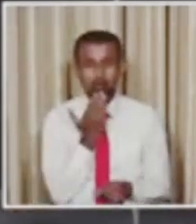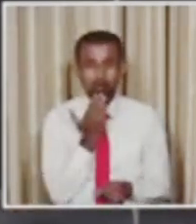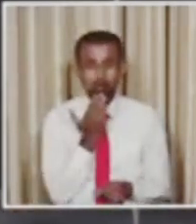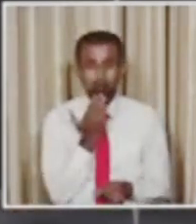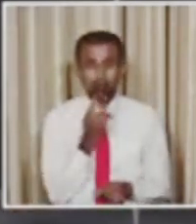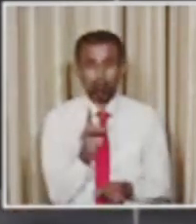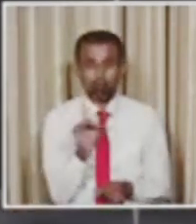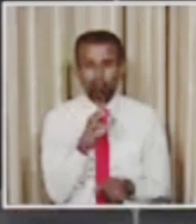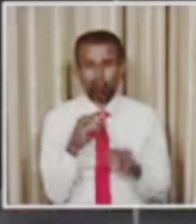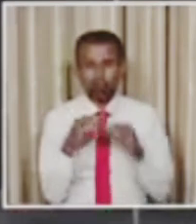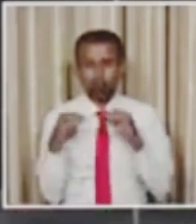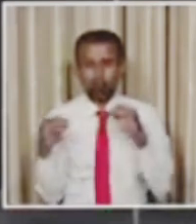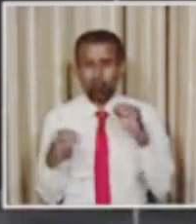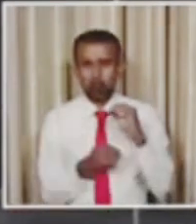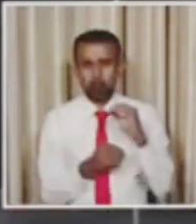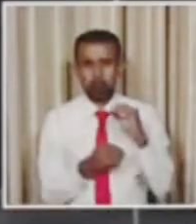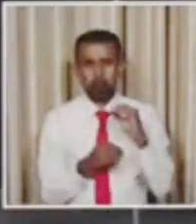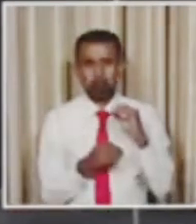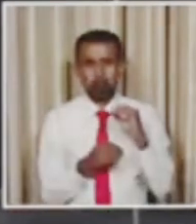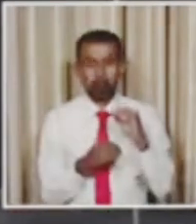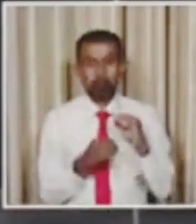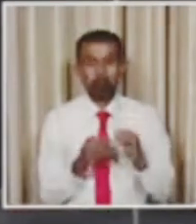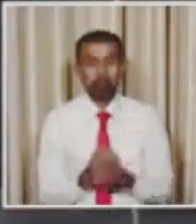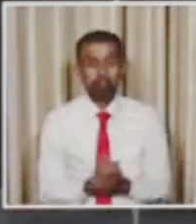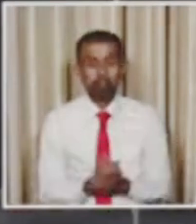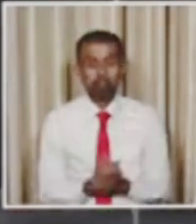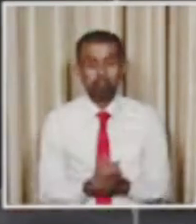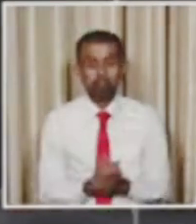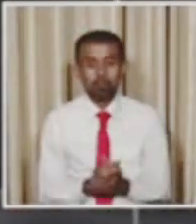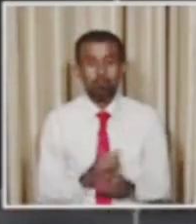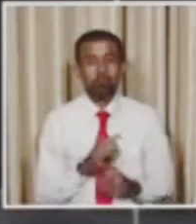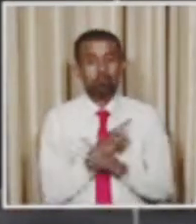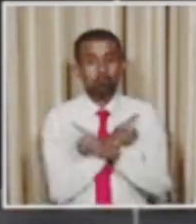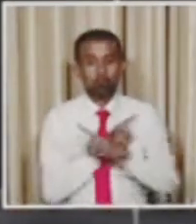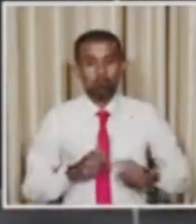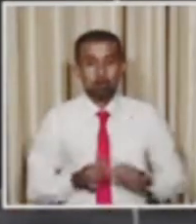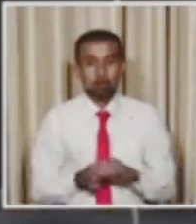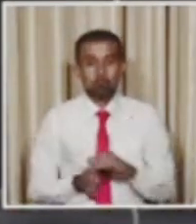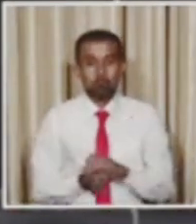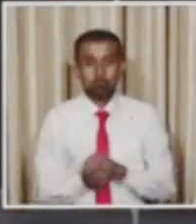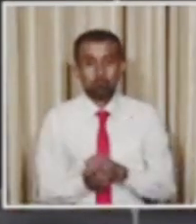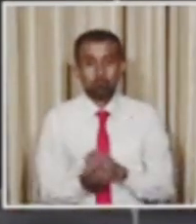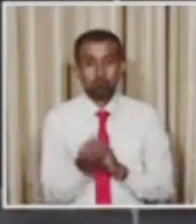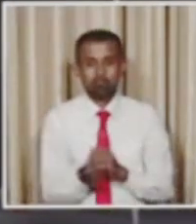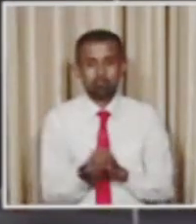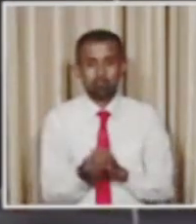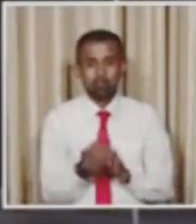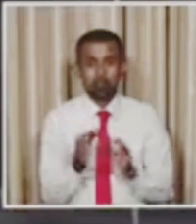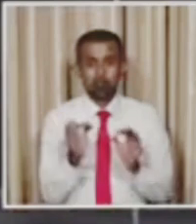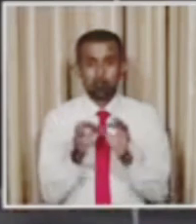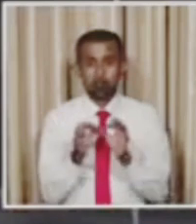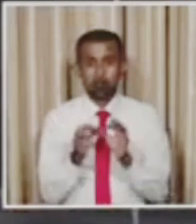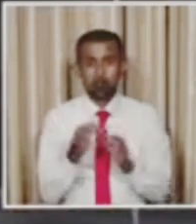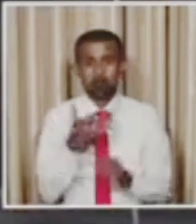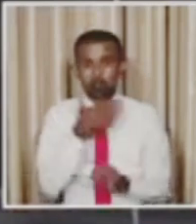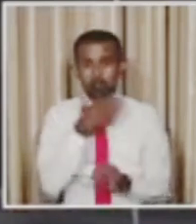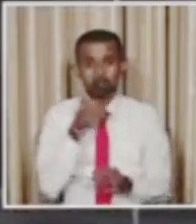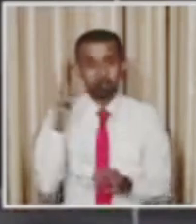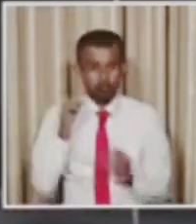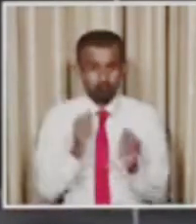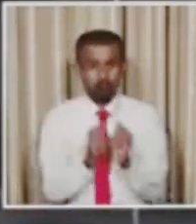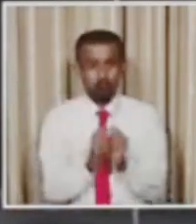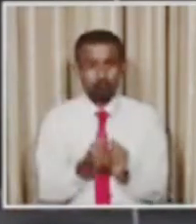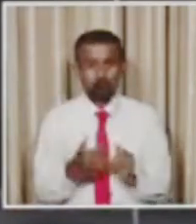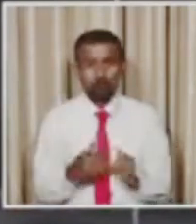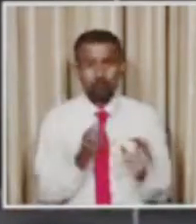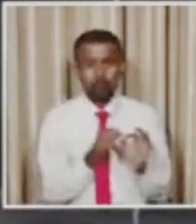ඍජුව හා වක්‍රව මෙතන දෙමළ ඊළම හදන්න ඒ එල්ටීටී ත්‍රස්තවාදයට අනුබල දුන්නේ. බාලසිංහල මහා බ්‍රිතාන්‍ය ඉඳගෙන වැඩ කරේ